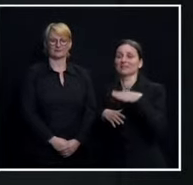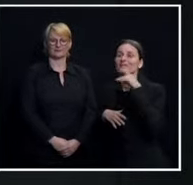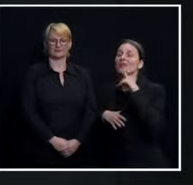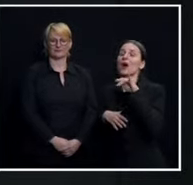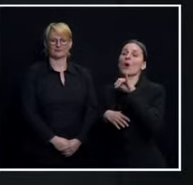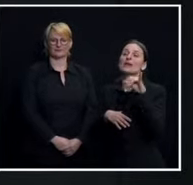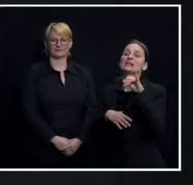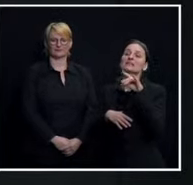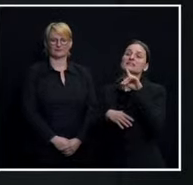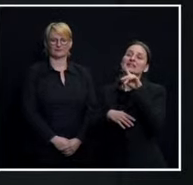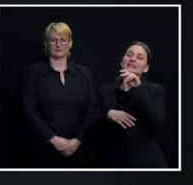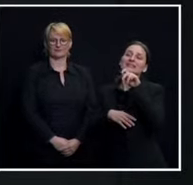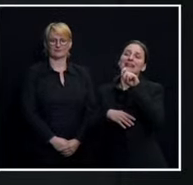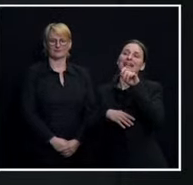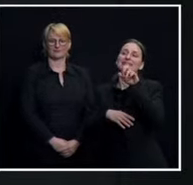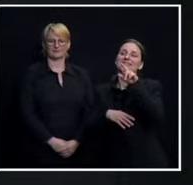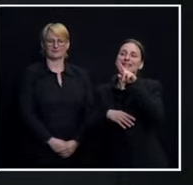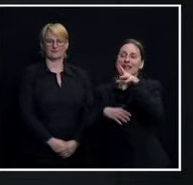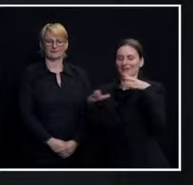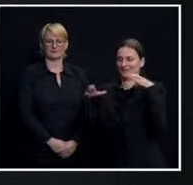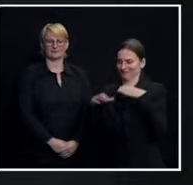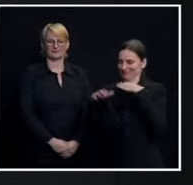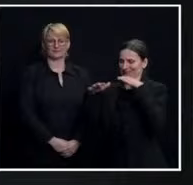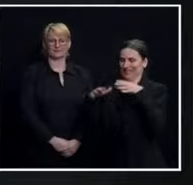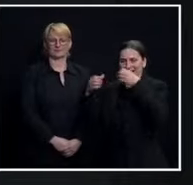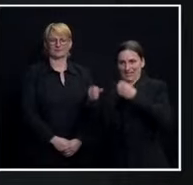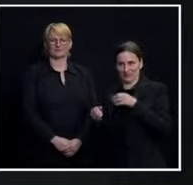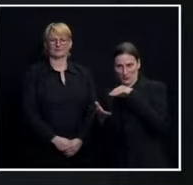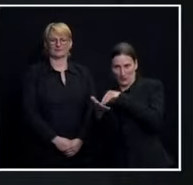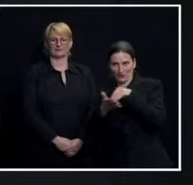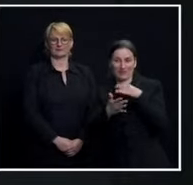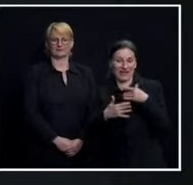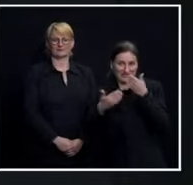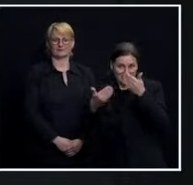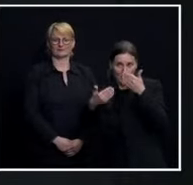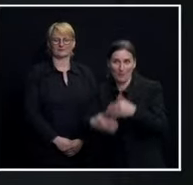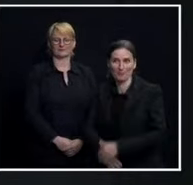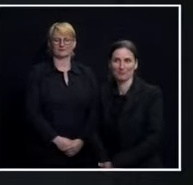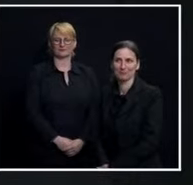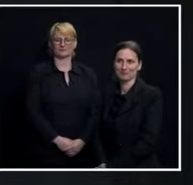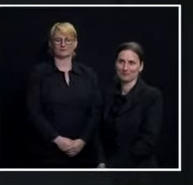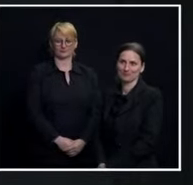führt die Delegation aus Regensburg an. Herzlich willkommen.